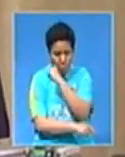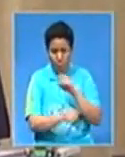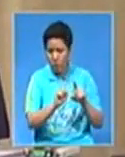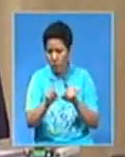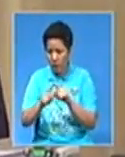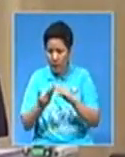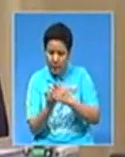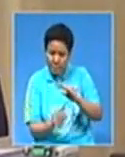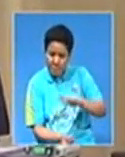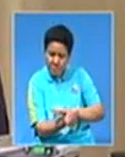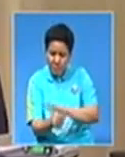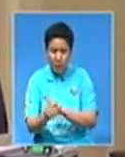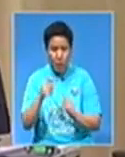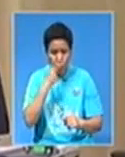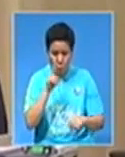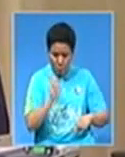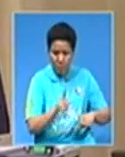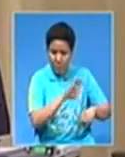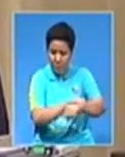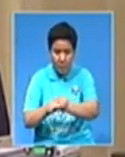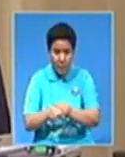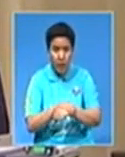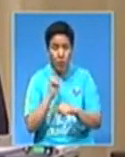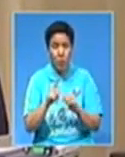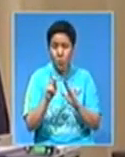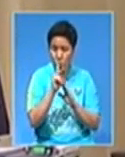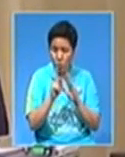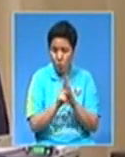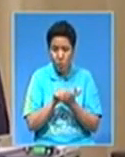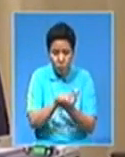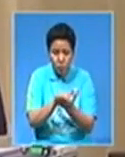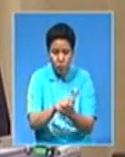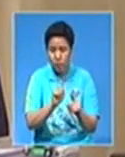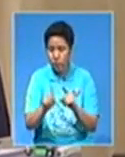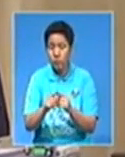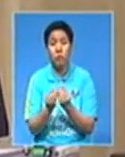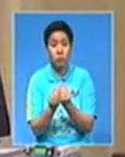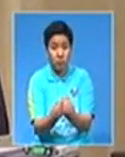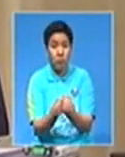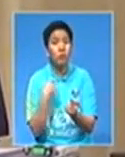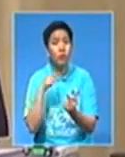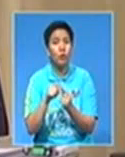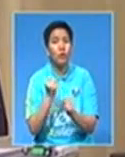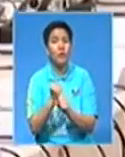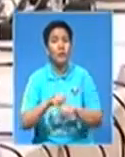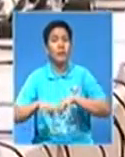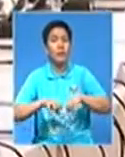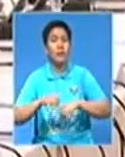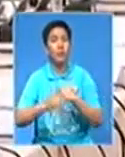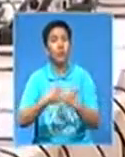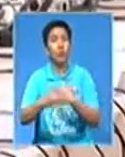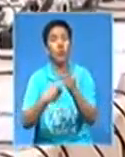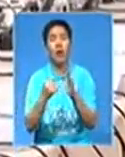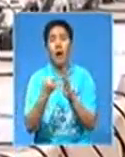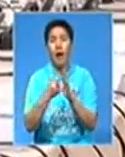ชันแล้วก็การปรับกฎระเบียบกติกามาตรการอำนวยความสะดวกต่างๆเพื่อจะทำให้การดำเนินธุรกรรมนั้นง่ายขึ้น